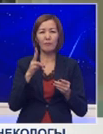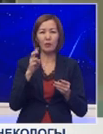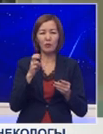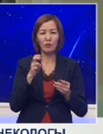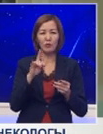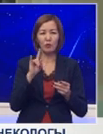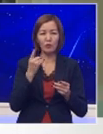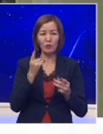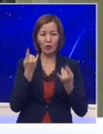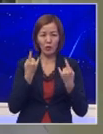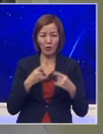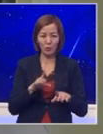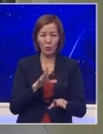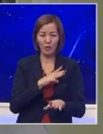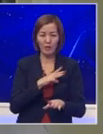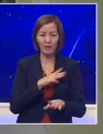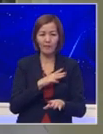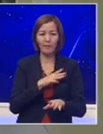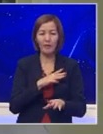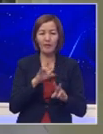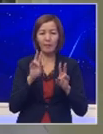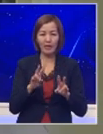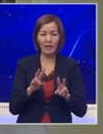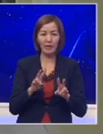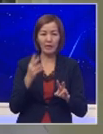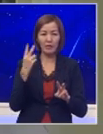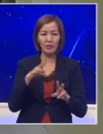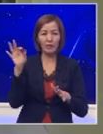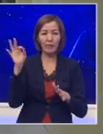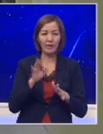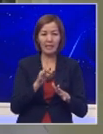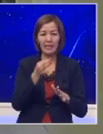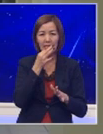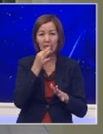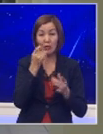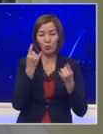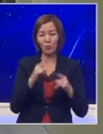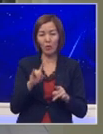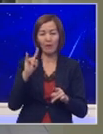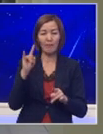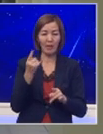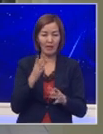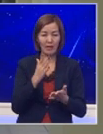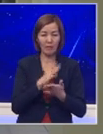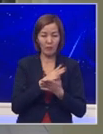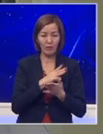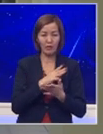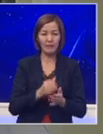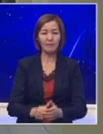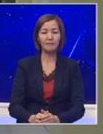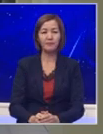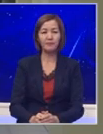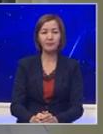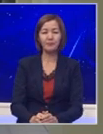1200 бала туды, бірақ оның 20% ерте туған, шала туған